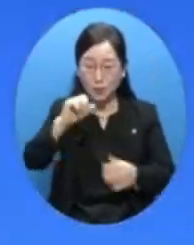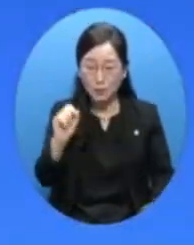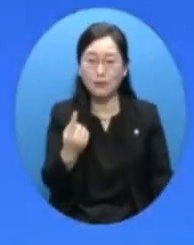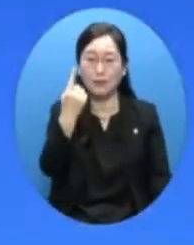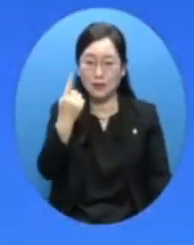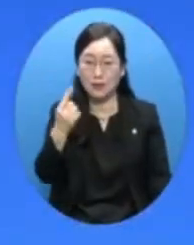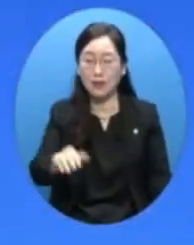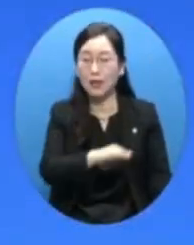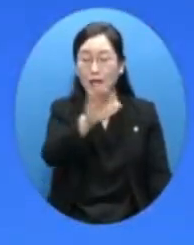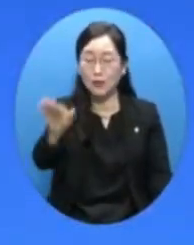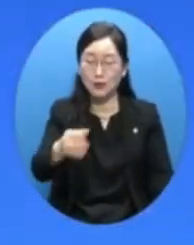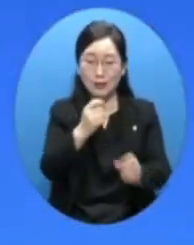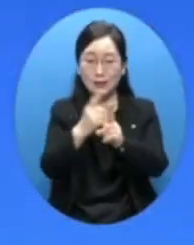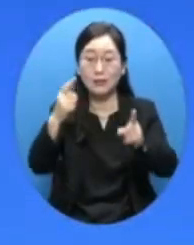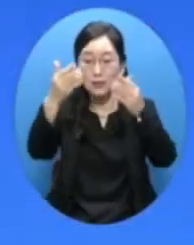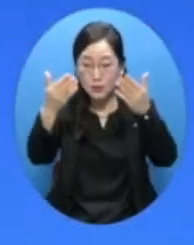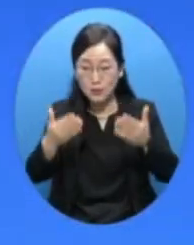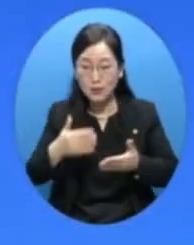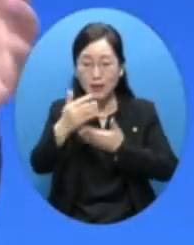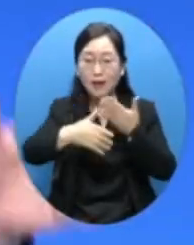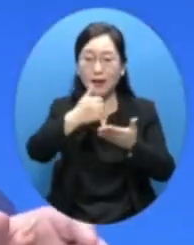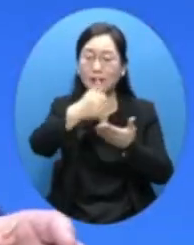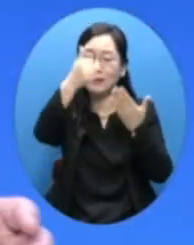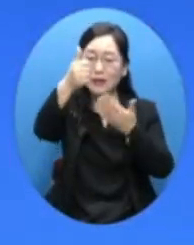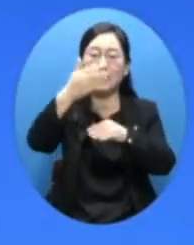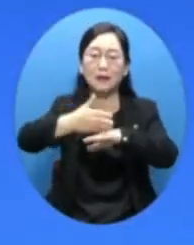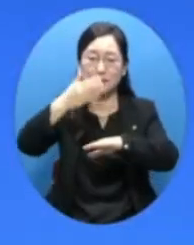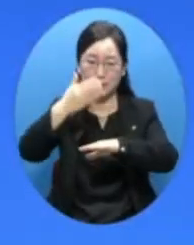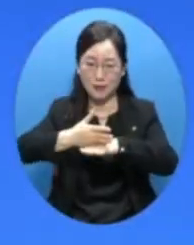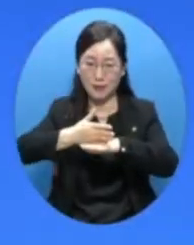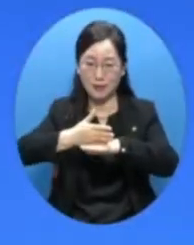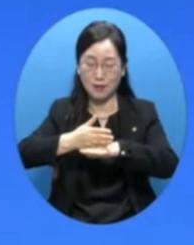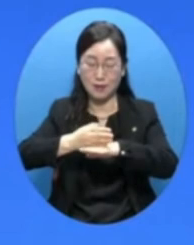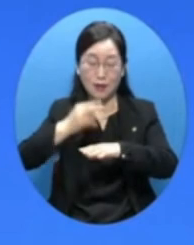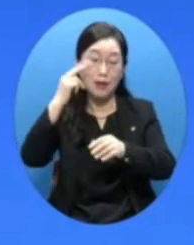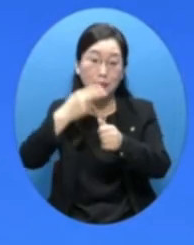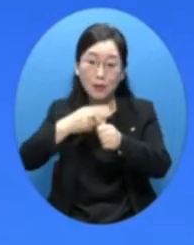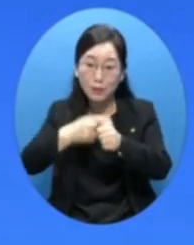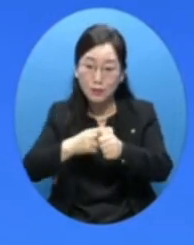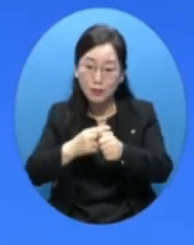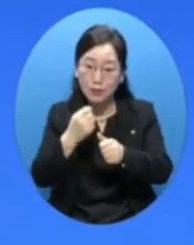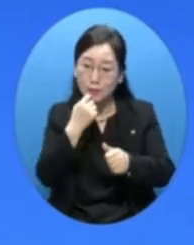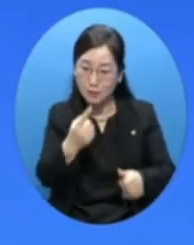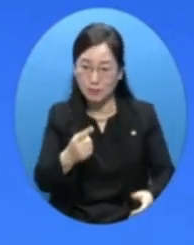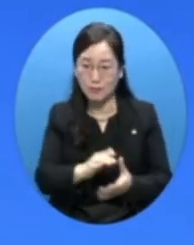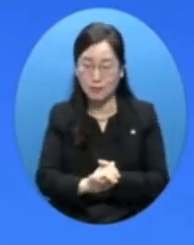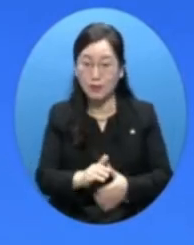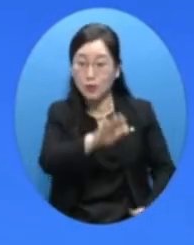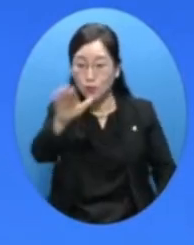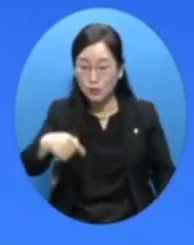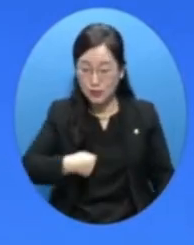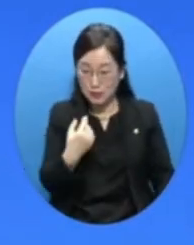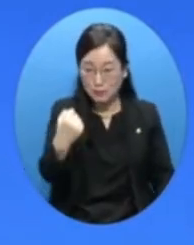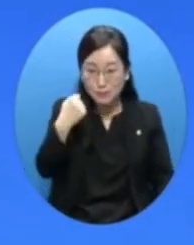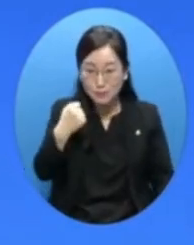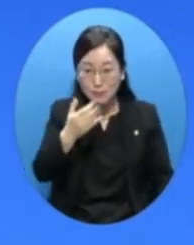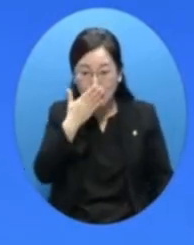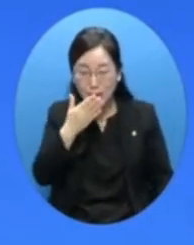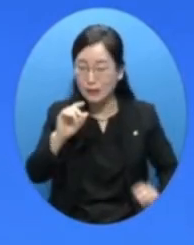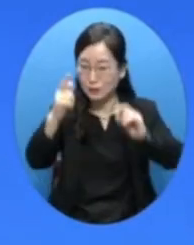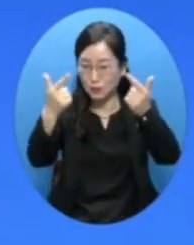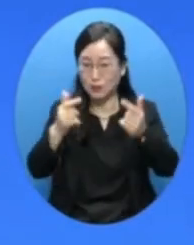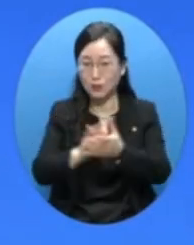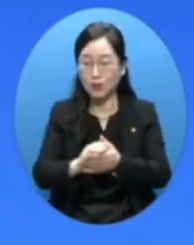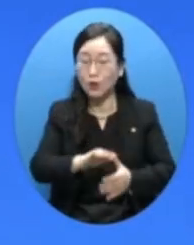말미암아 우리에게 승리를 주시는 하나님께 감사한다고 사도 바울은 고백하고 있습니다. 우리가 우리의 힘으로 이기는 것이 아니라